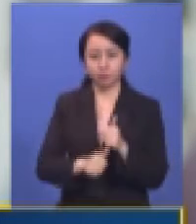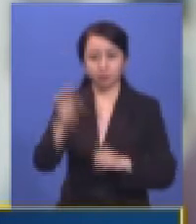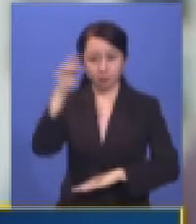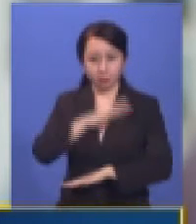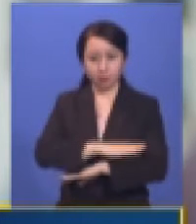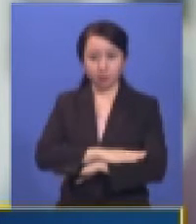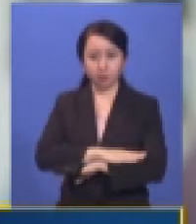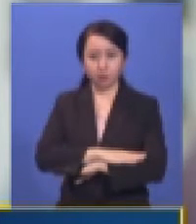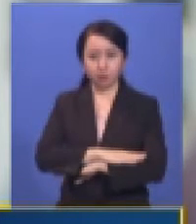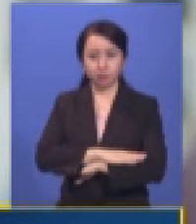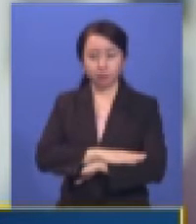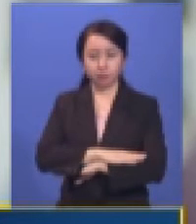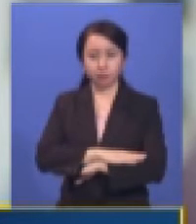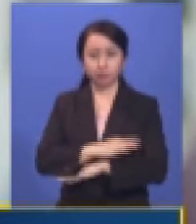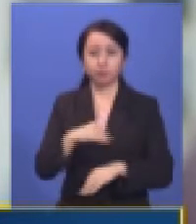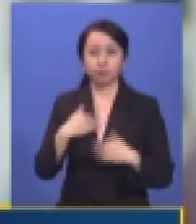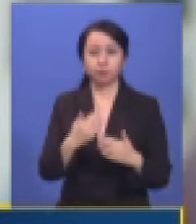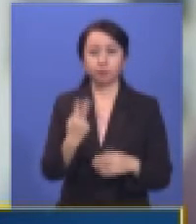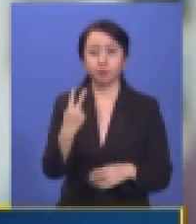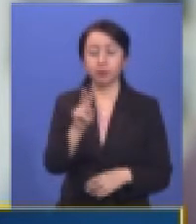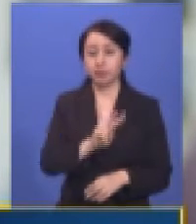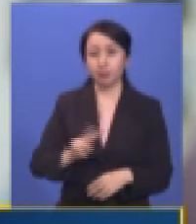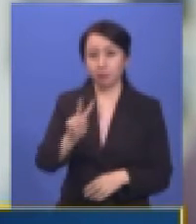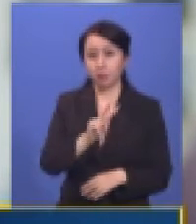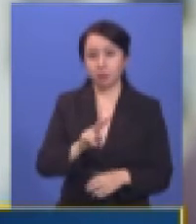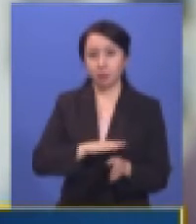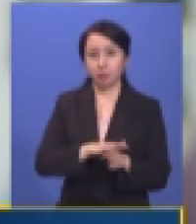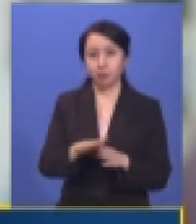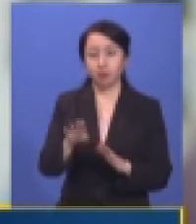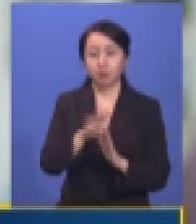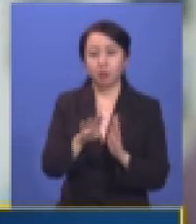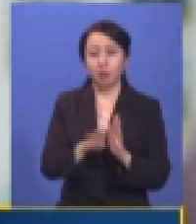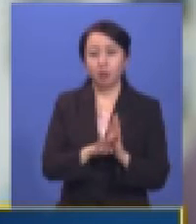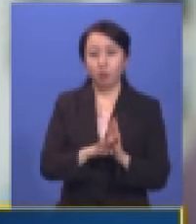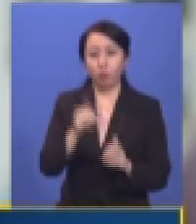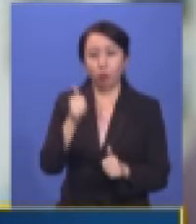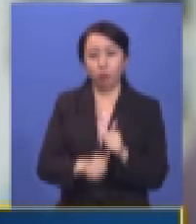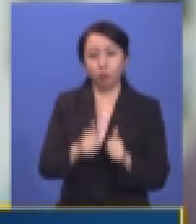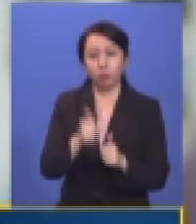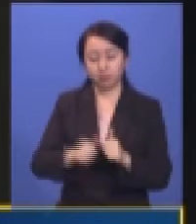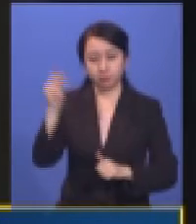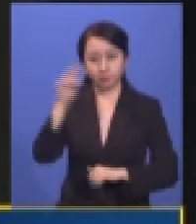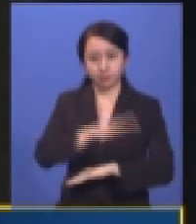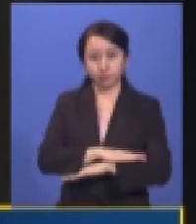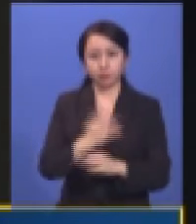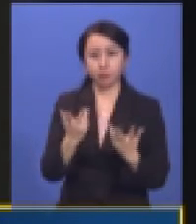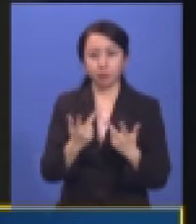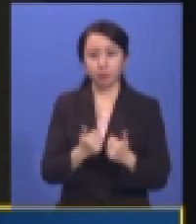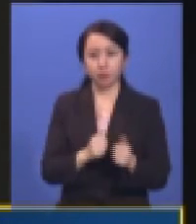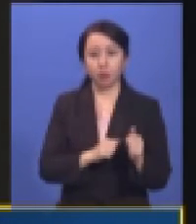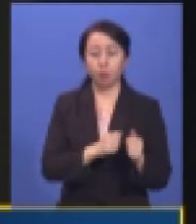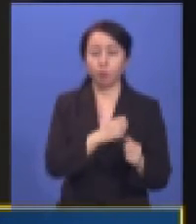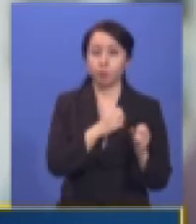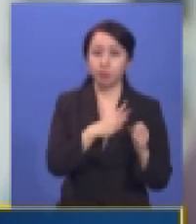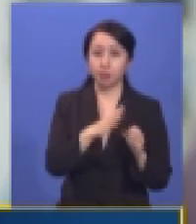задание, вернее, отводится 2 часа на выполнение заданий, и по каждому предмету дети будут решать по